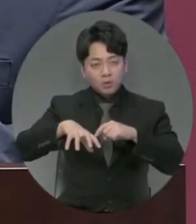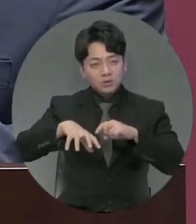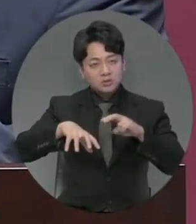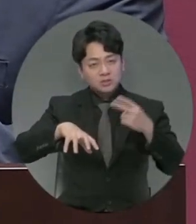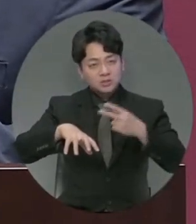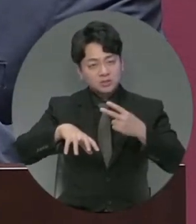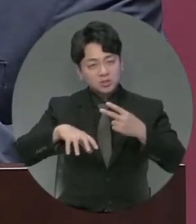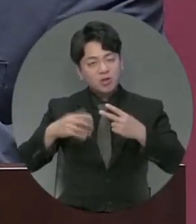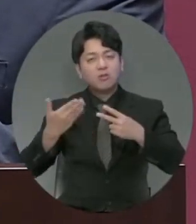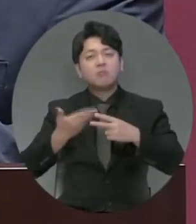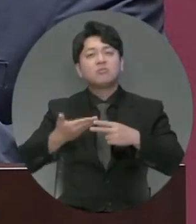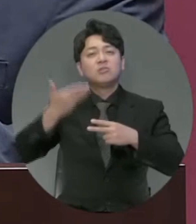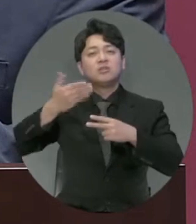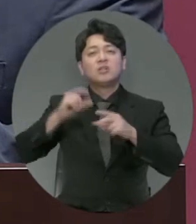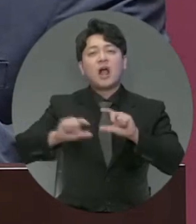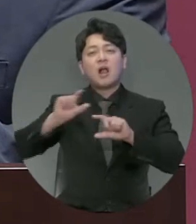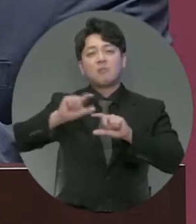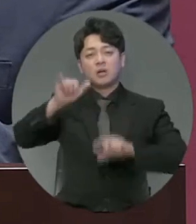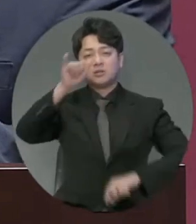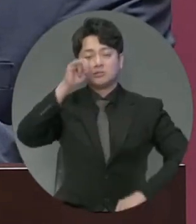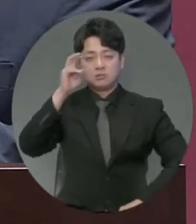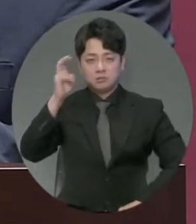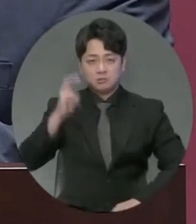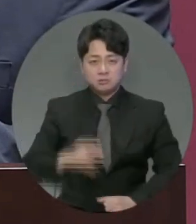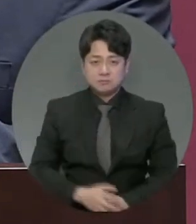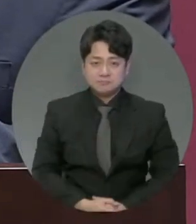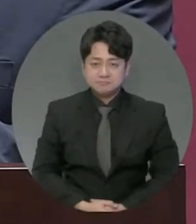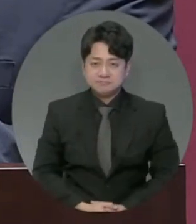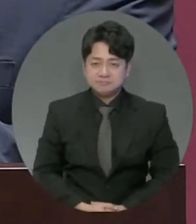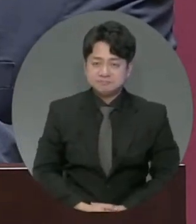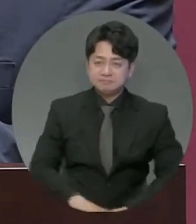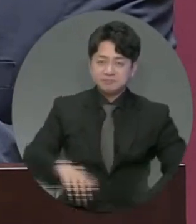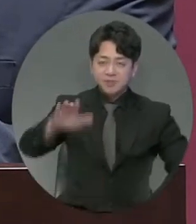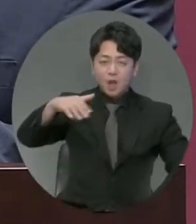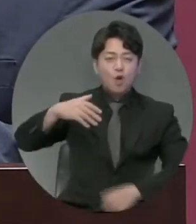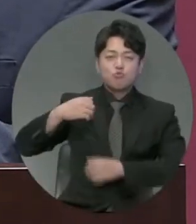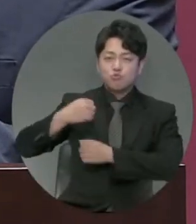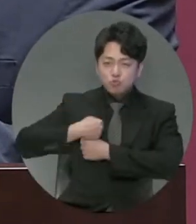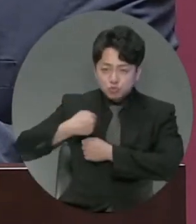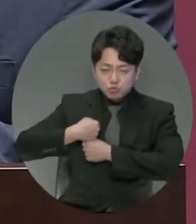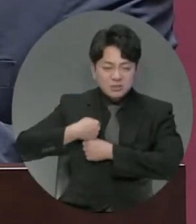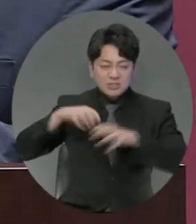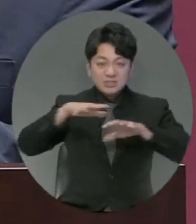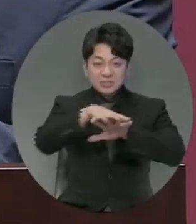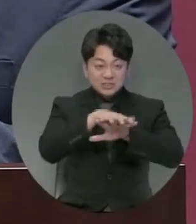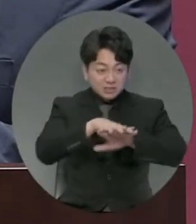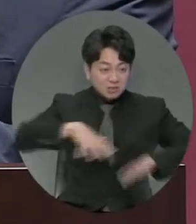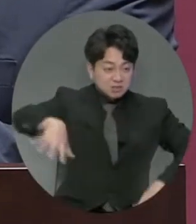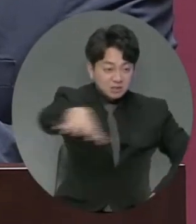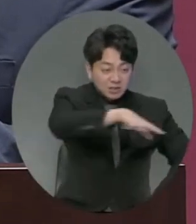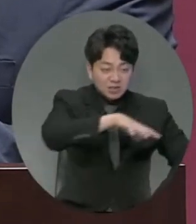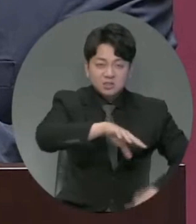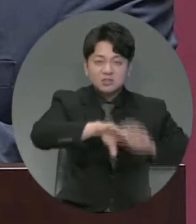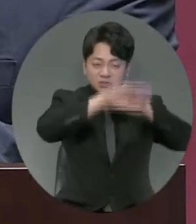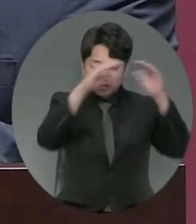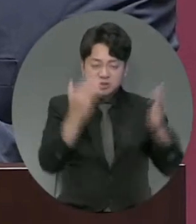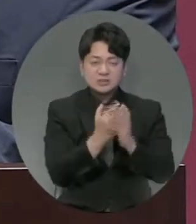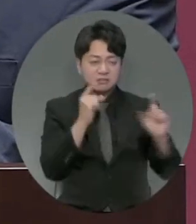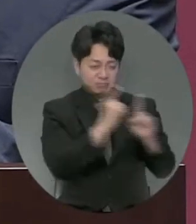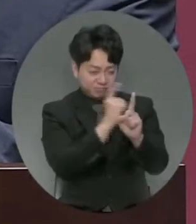그렇게 생각합니다. 국방부 시설 재배치를 해야 됩니다. 거기에 200억 이상, 국방부 울타리 공사에 66억